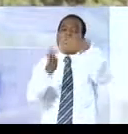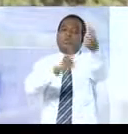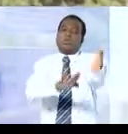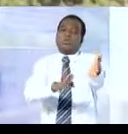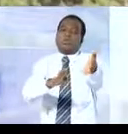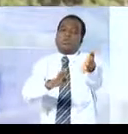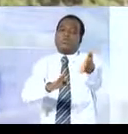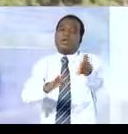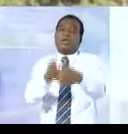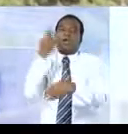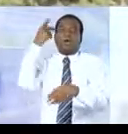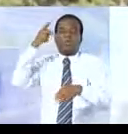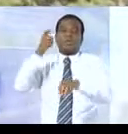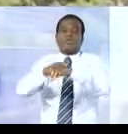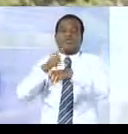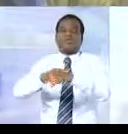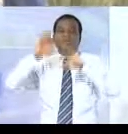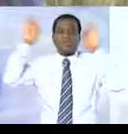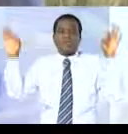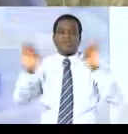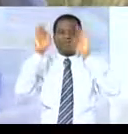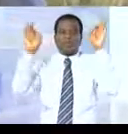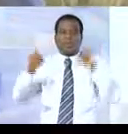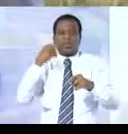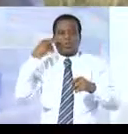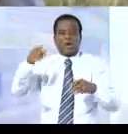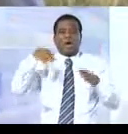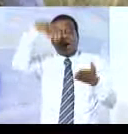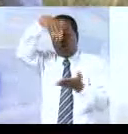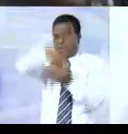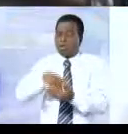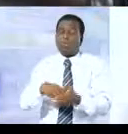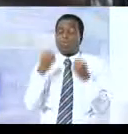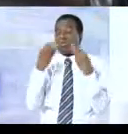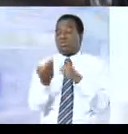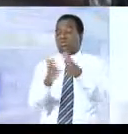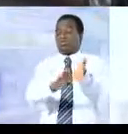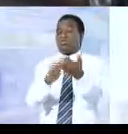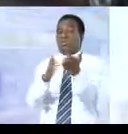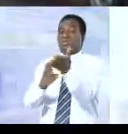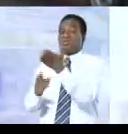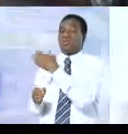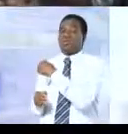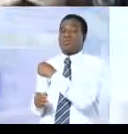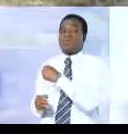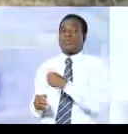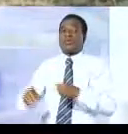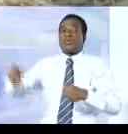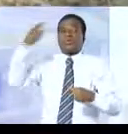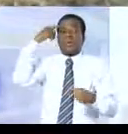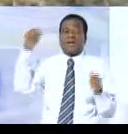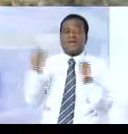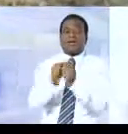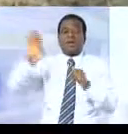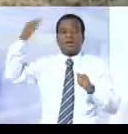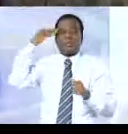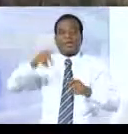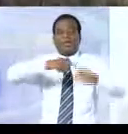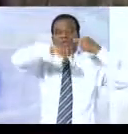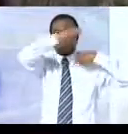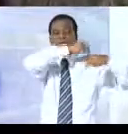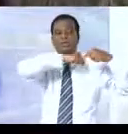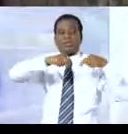blessés. Et pour la période de fête, on observe une recrudescence de ce phénomène. L'État, à travers le ministère des